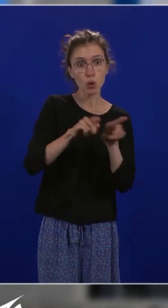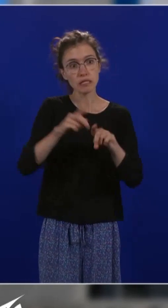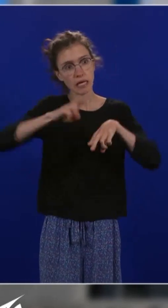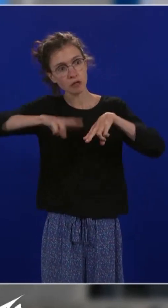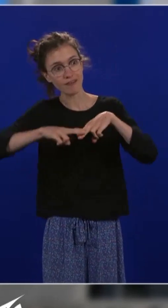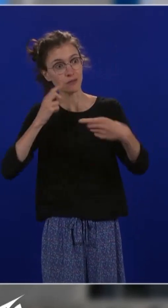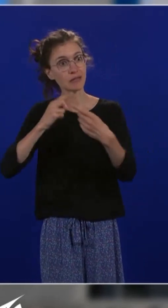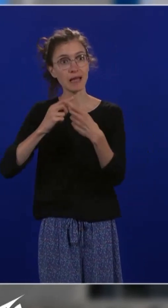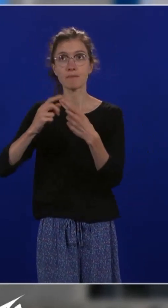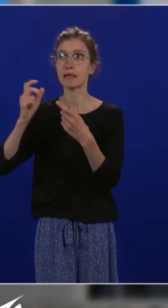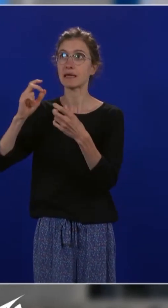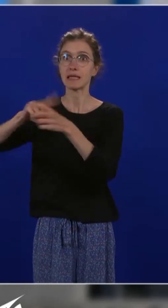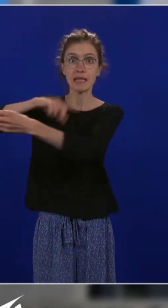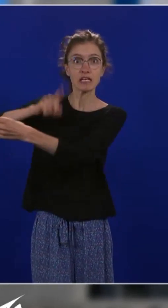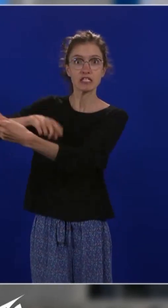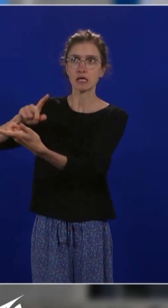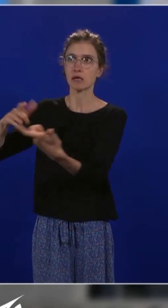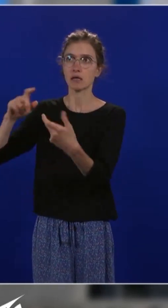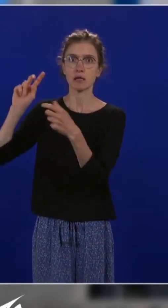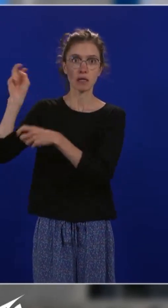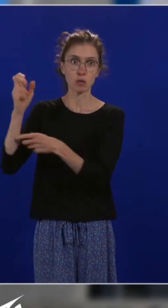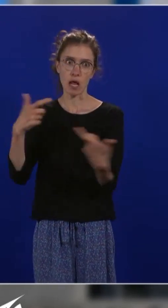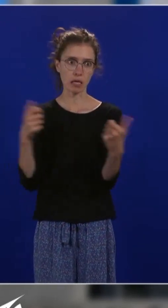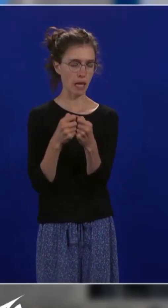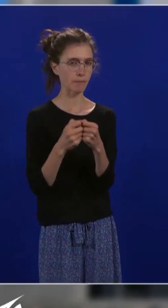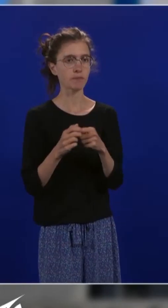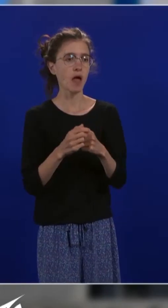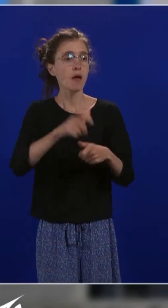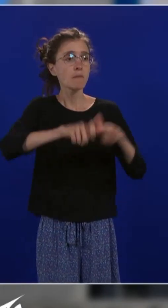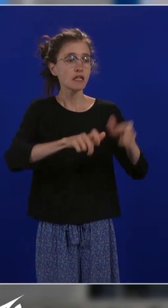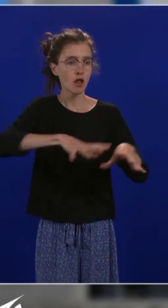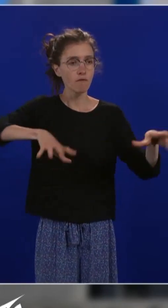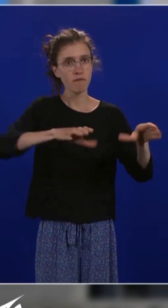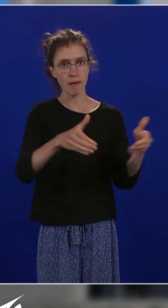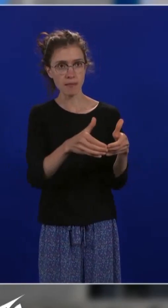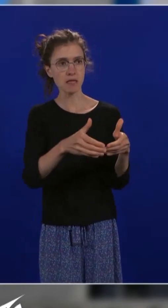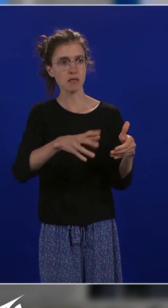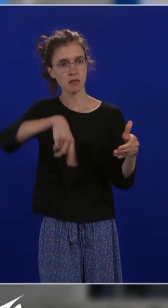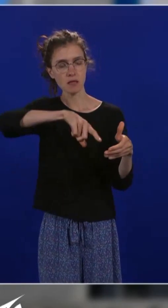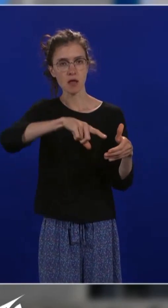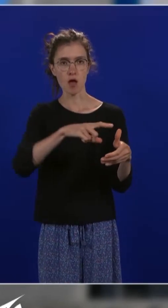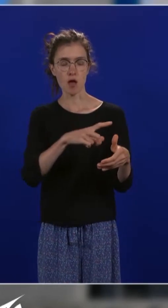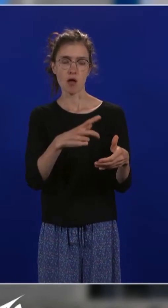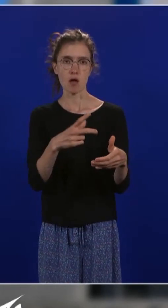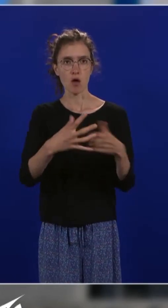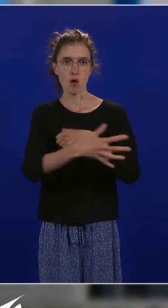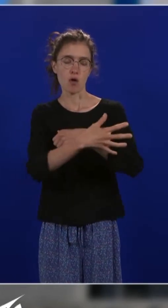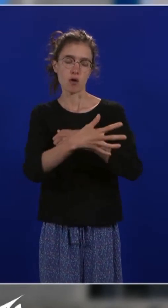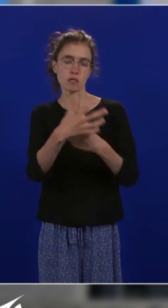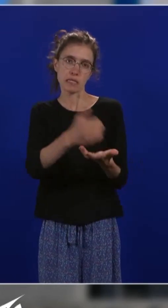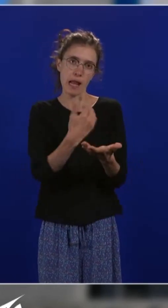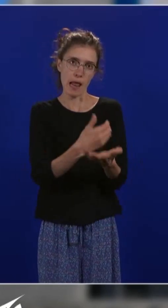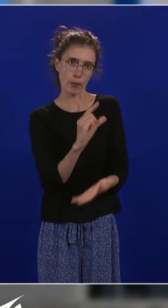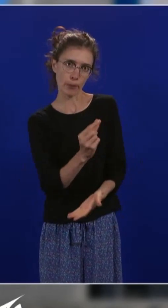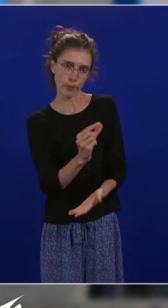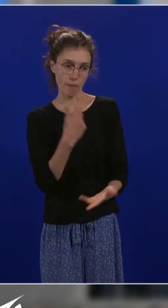l'habitat indigne, l'accompagnement des ménages modestes, tout cela a permis de tenir le cap de la solidarité et la